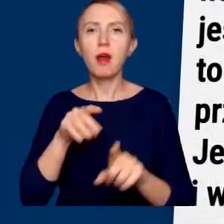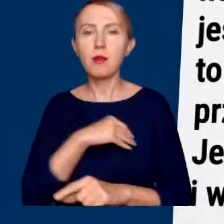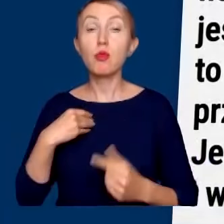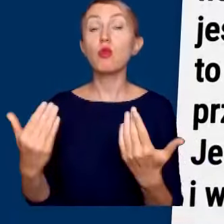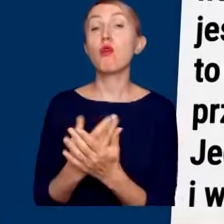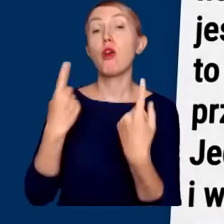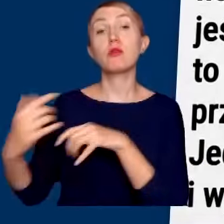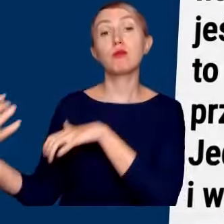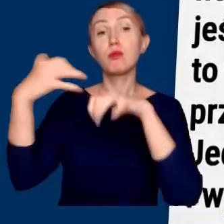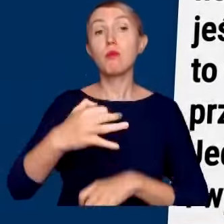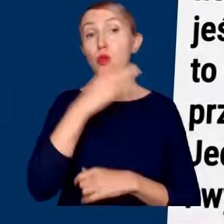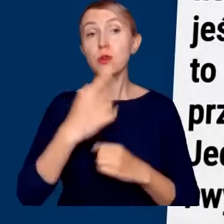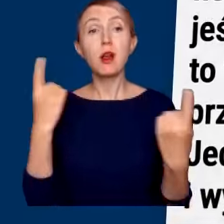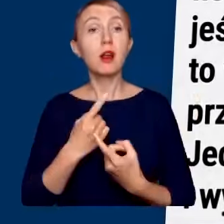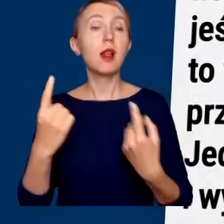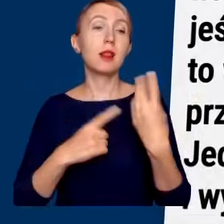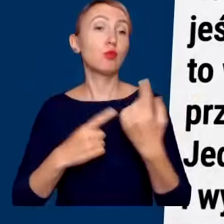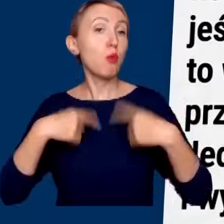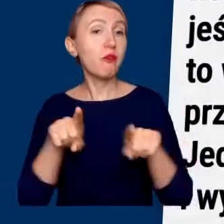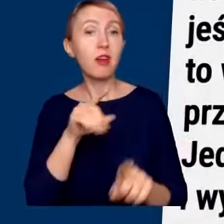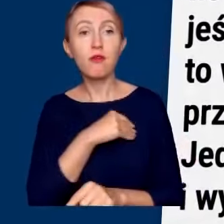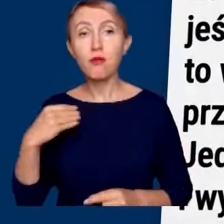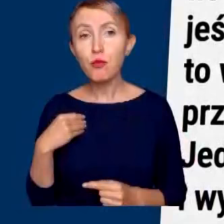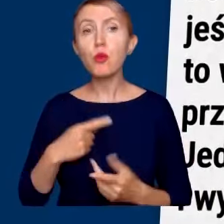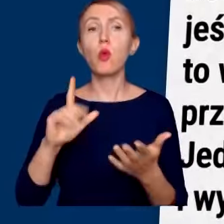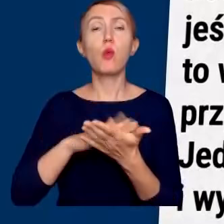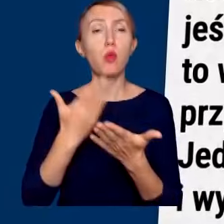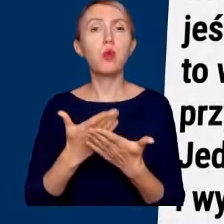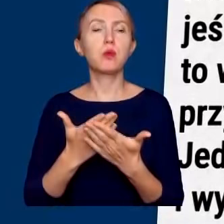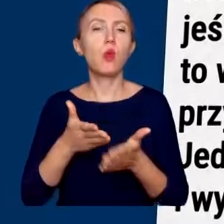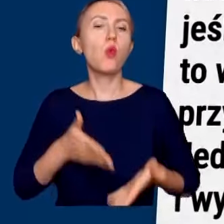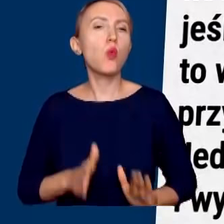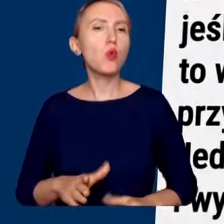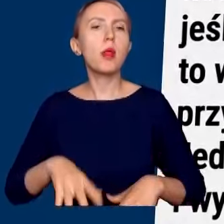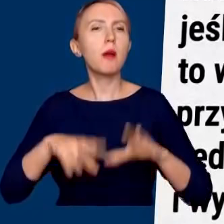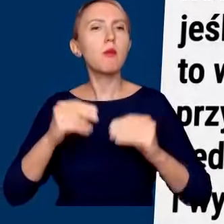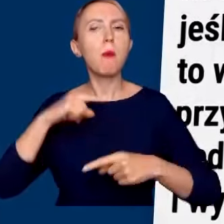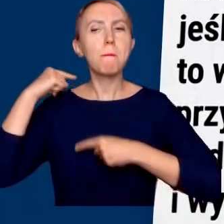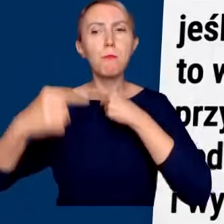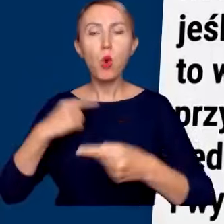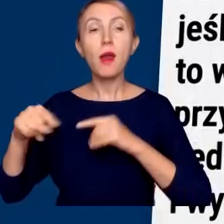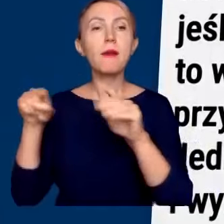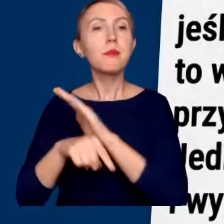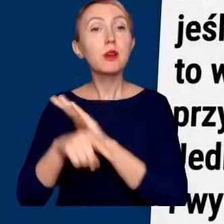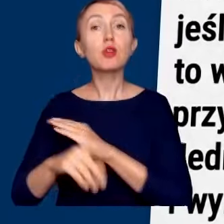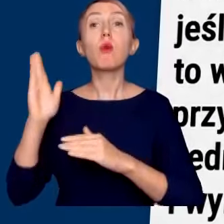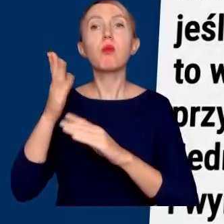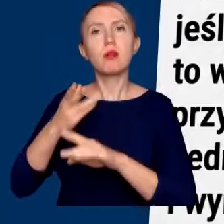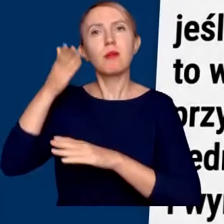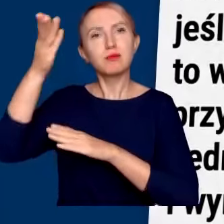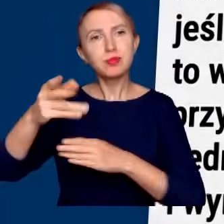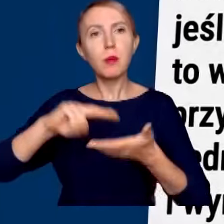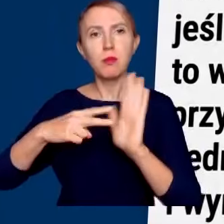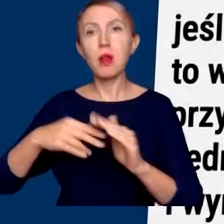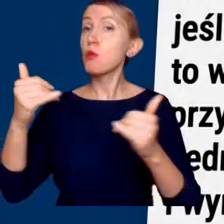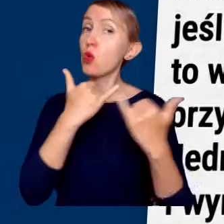może poprawić sytuację demograficzną, szczególnie jeśli chodzi o wskaźniki urodzeń w pierwszym pokoleniu migrantów, to w dłuższej perspektywie różnice te